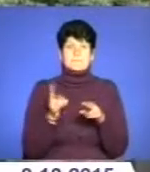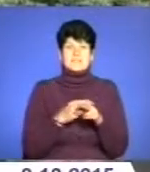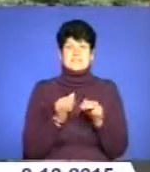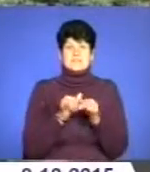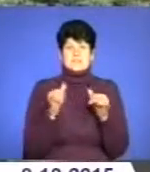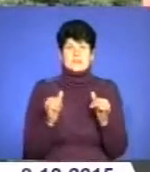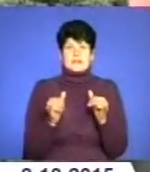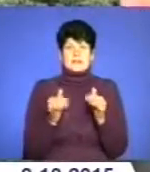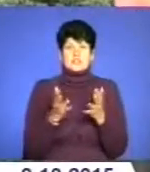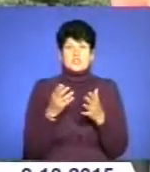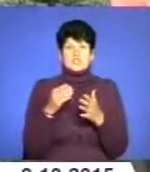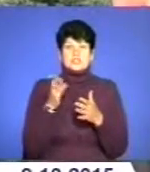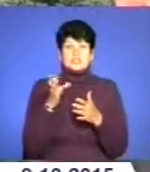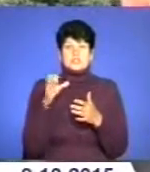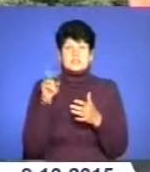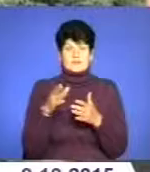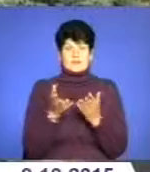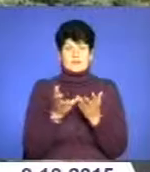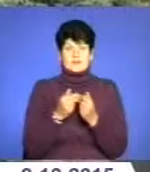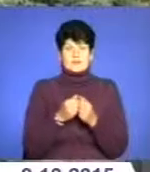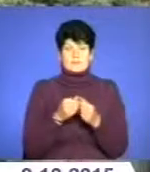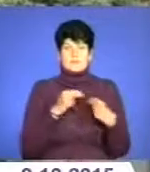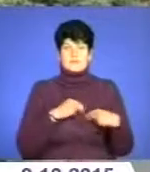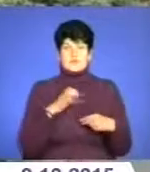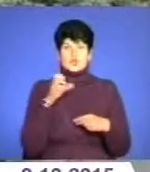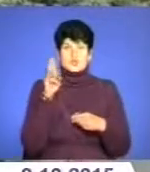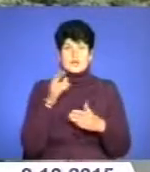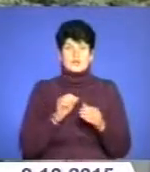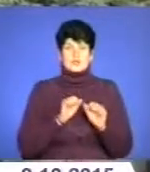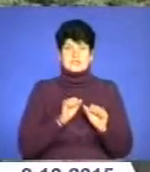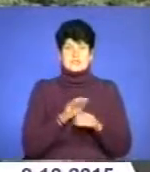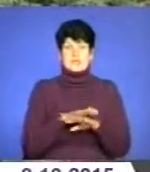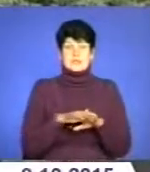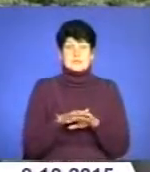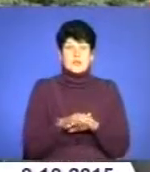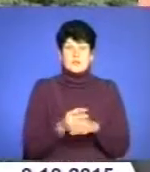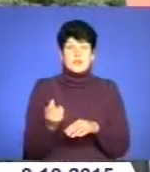штатної чисельності працівників соціального захисту населення. І тому